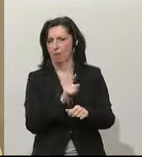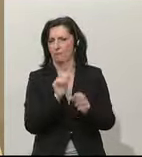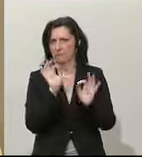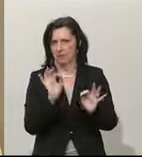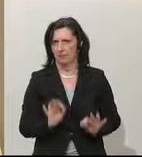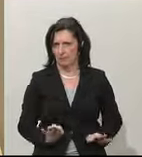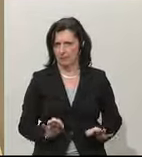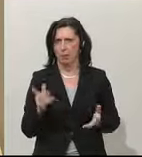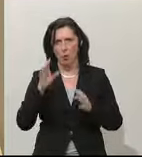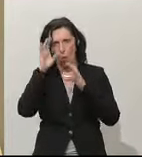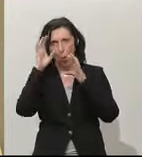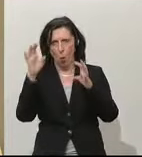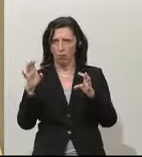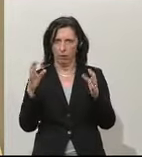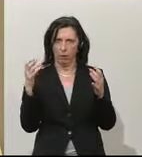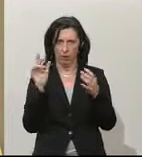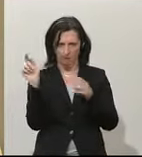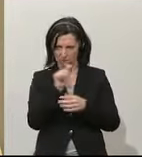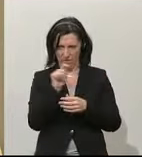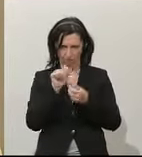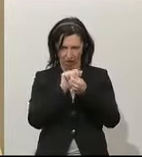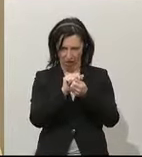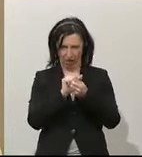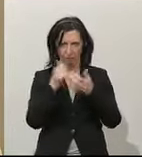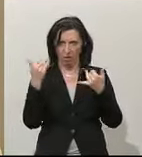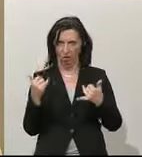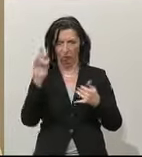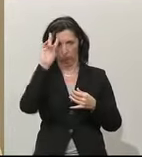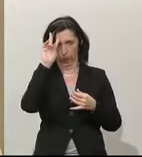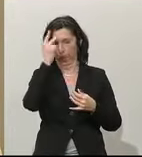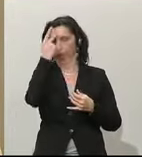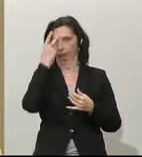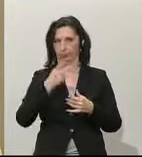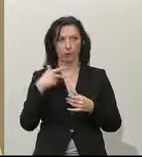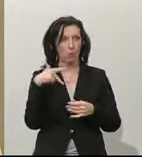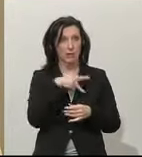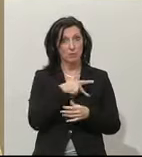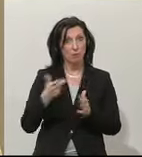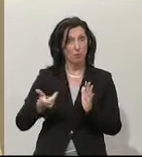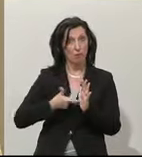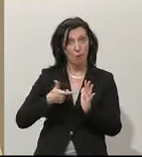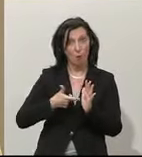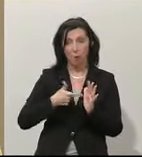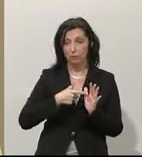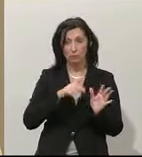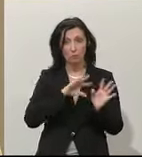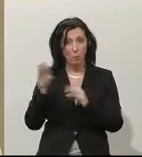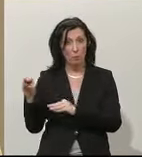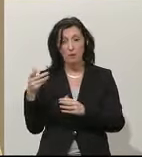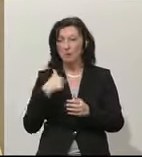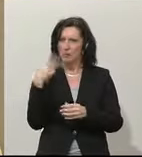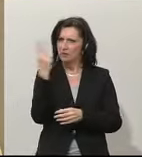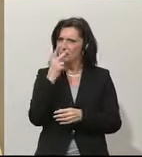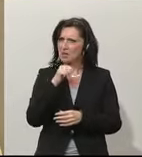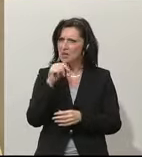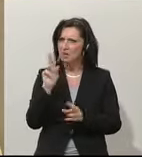einen 180-Grad-Schwenk vorgenommen und die SPÖ-Forderung hier aufgenommen. Und ich verstehe eigentlich nicht,